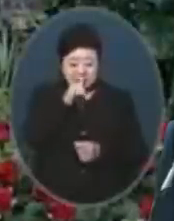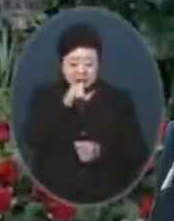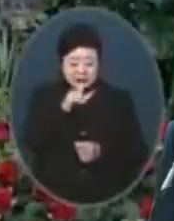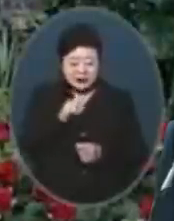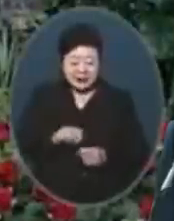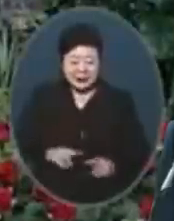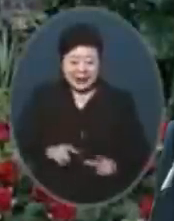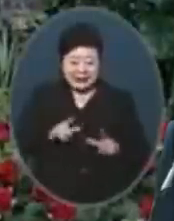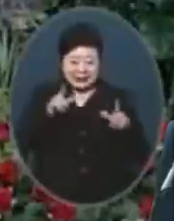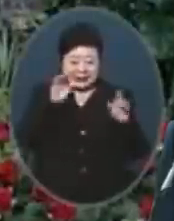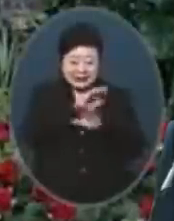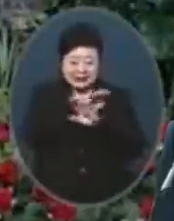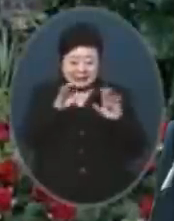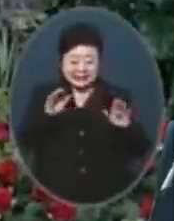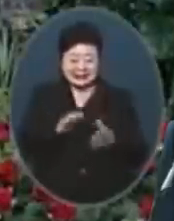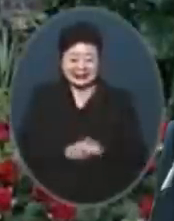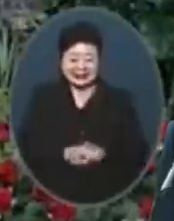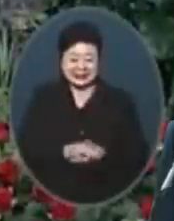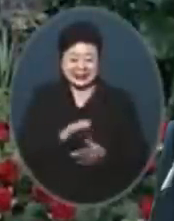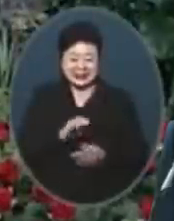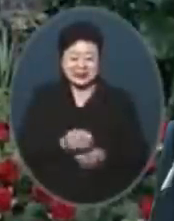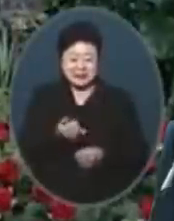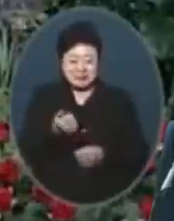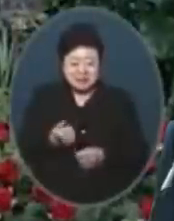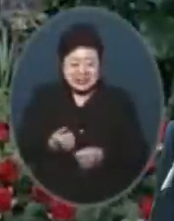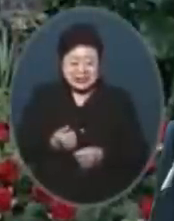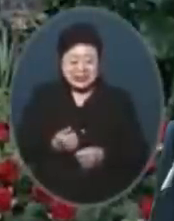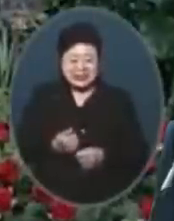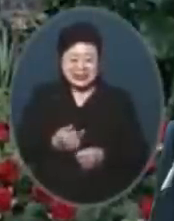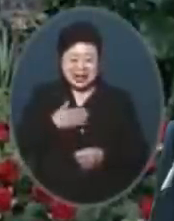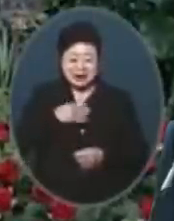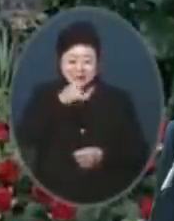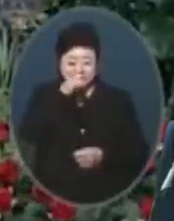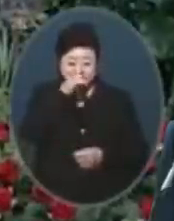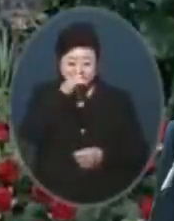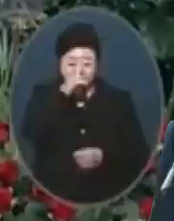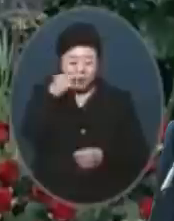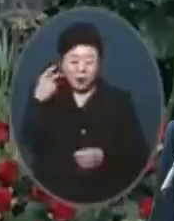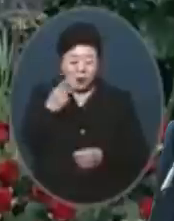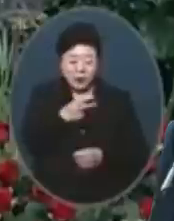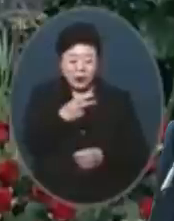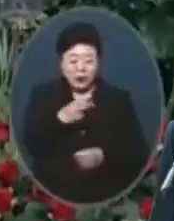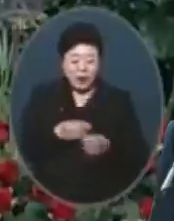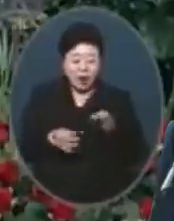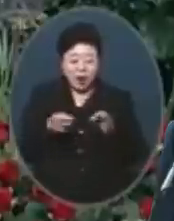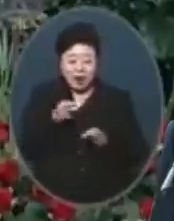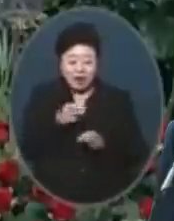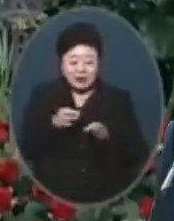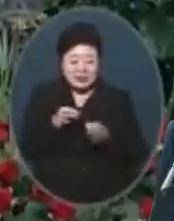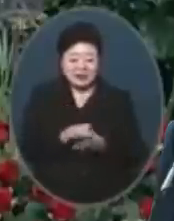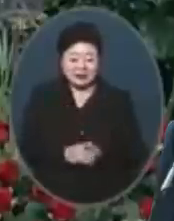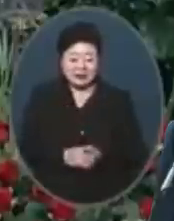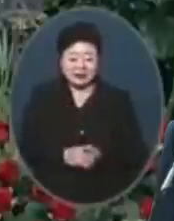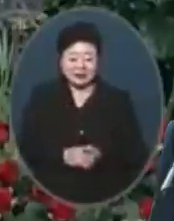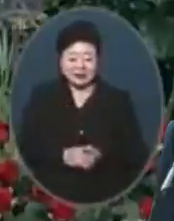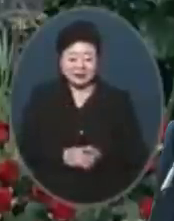날씨는 일기예보를 통해 예측할 수 있고 경제